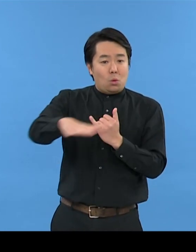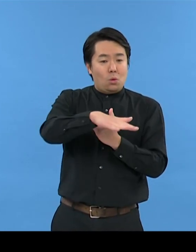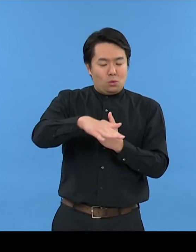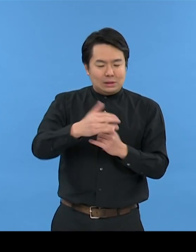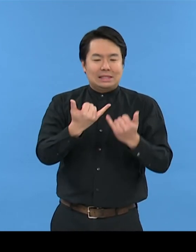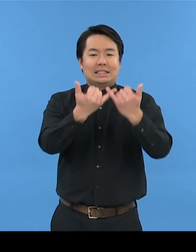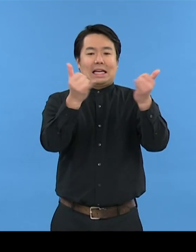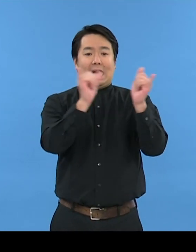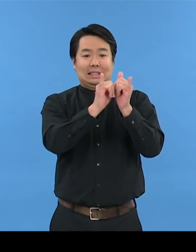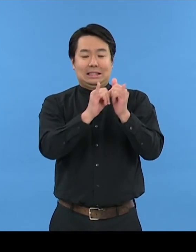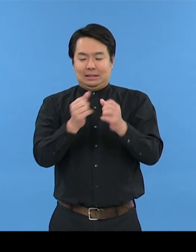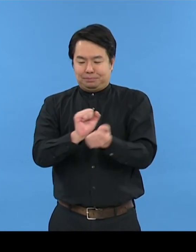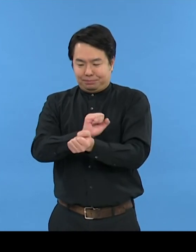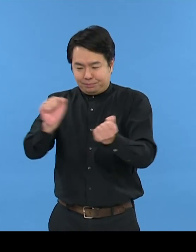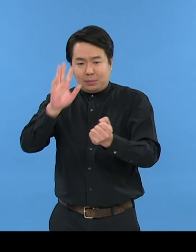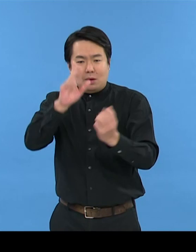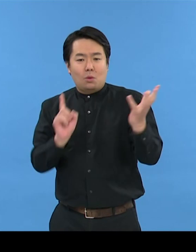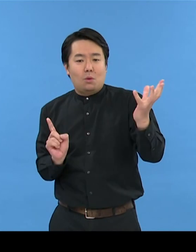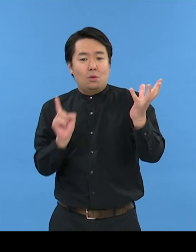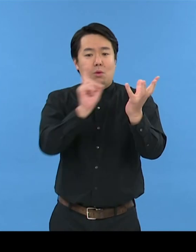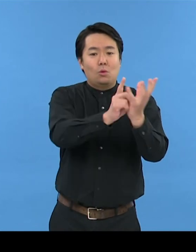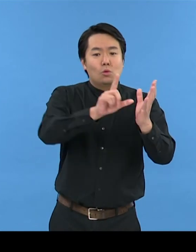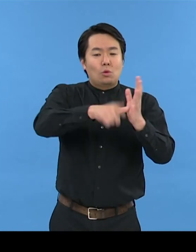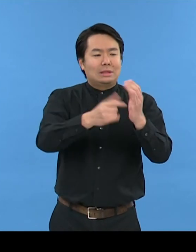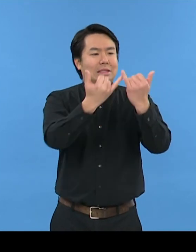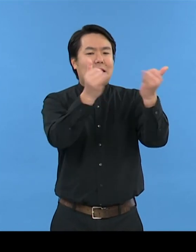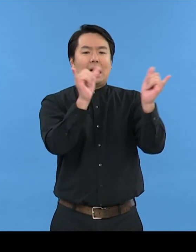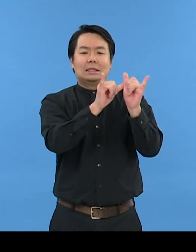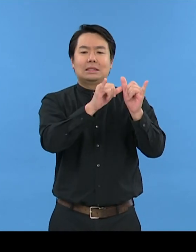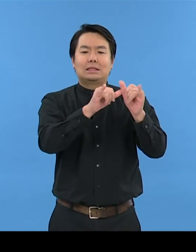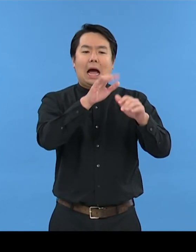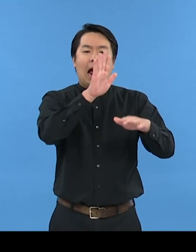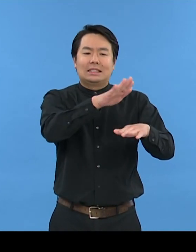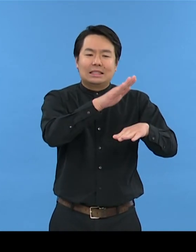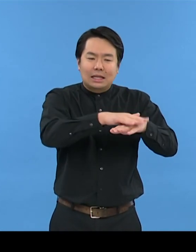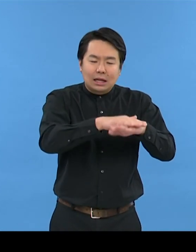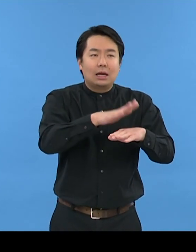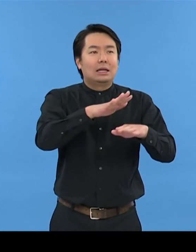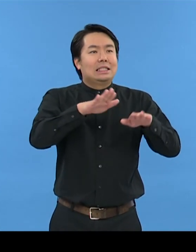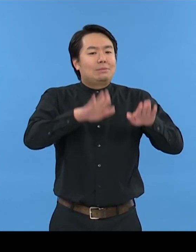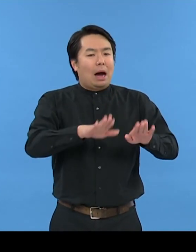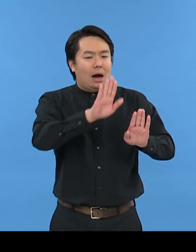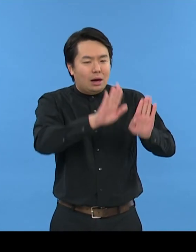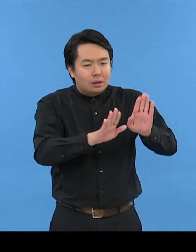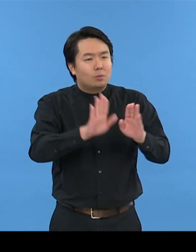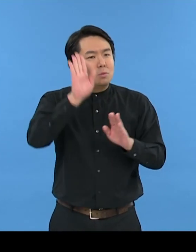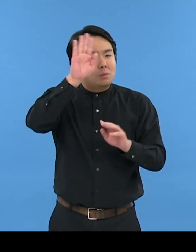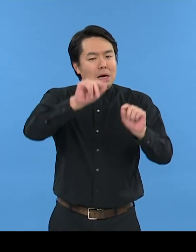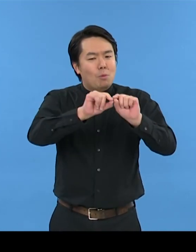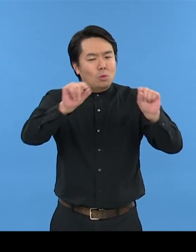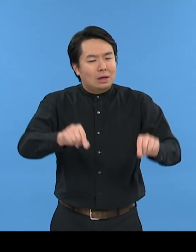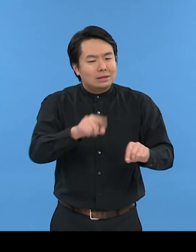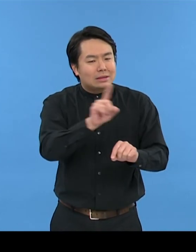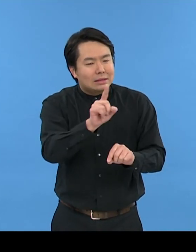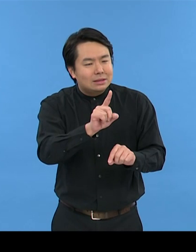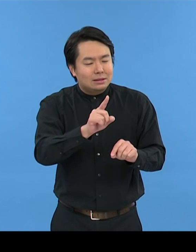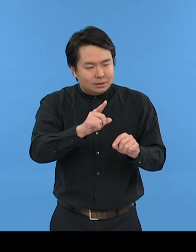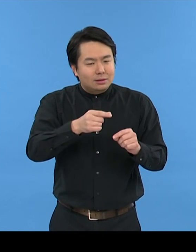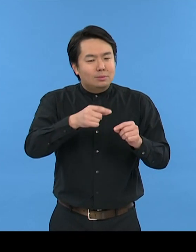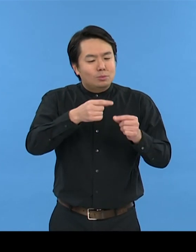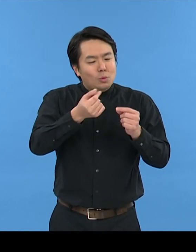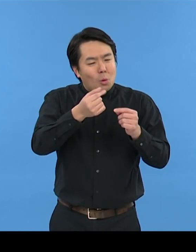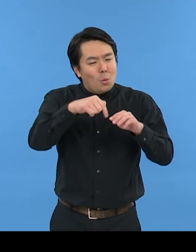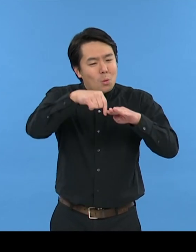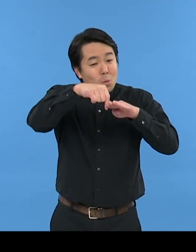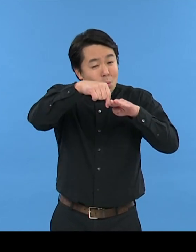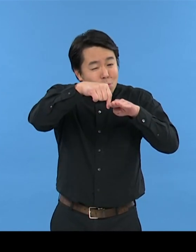非収容者が社会に戻った時の社会のあり方現状と今後の課題と